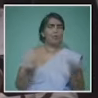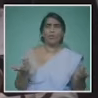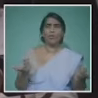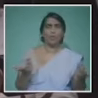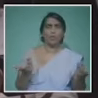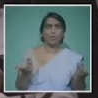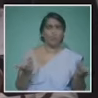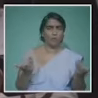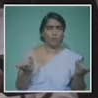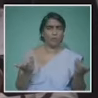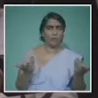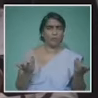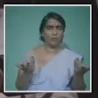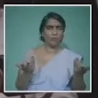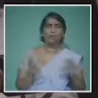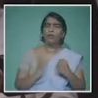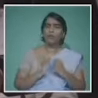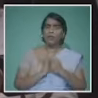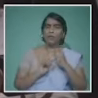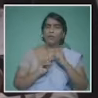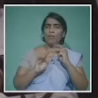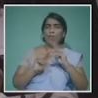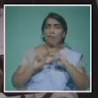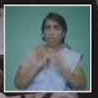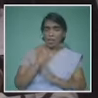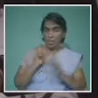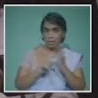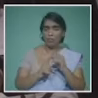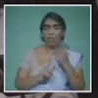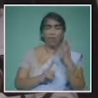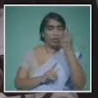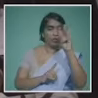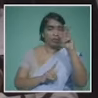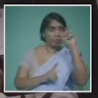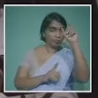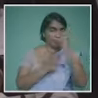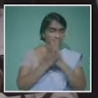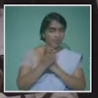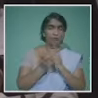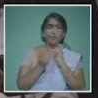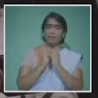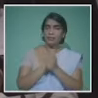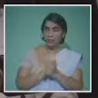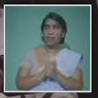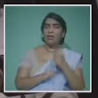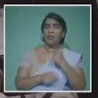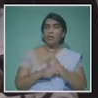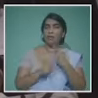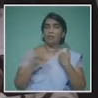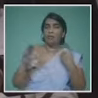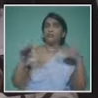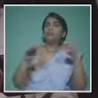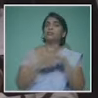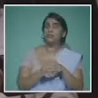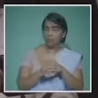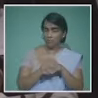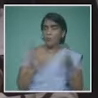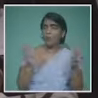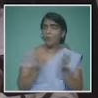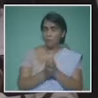උනේ? ගරු විදේශ අමාත්‍යතුමා දන්නවා 13 වෙනි සංශෝධනයේ අපේ ආණ්ඩුක්‍රම ව්‍යවස්ථාවේ අන්තර්ගත